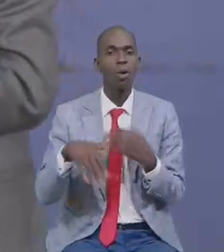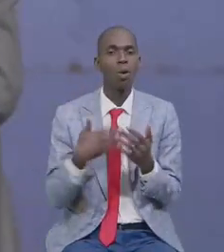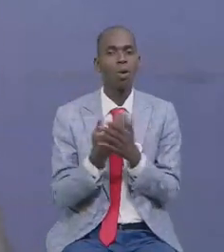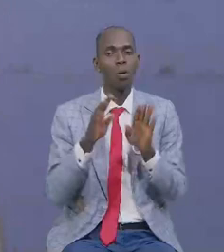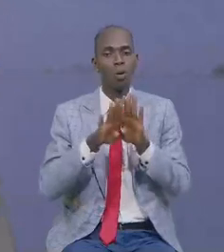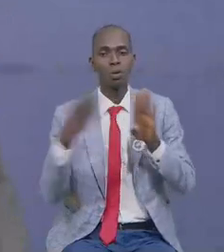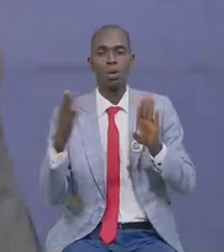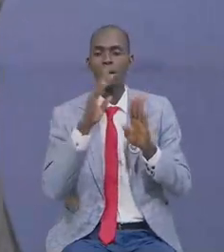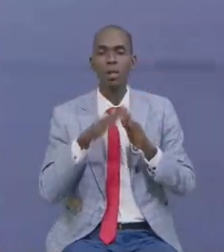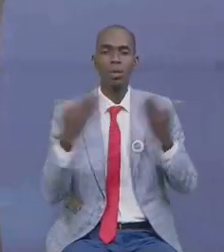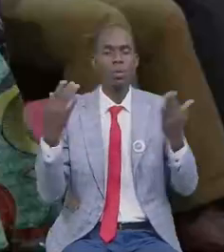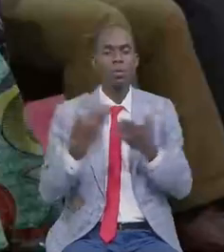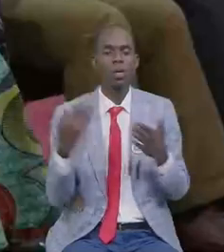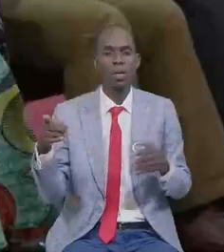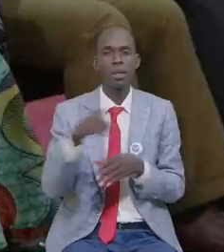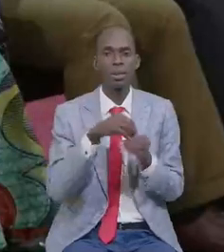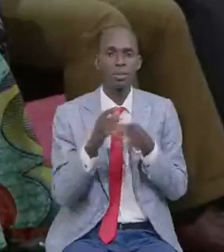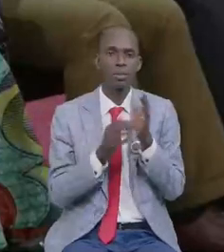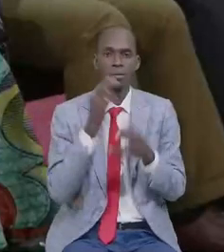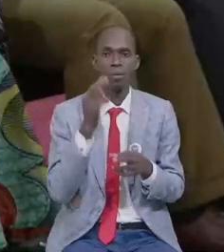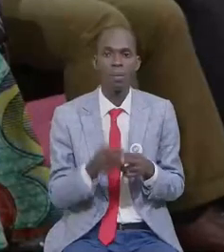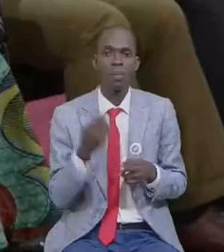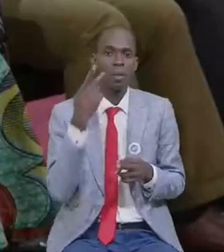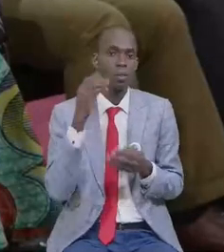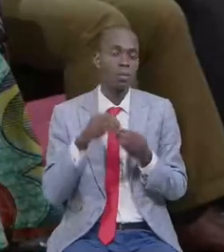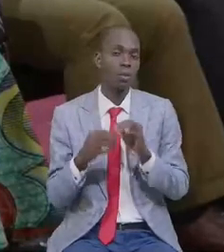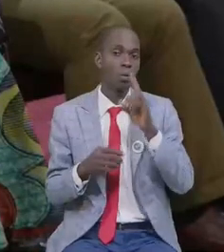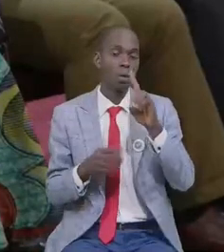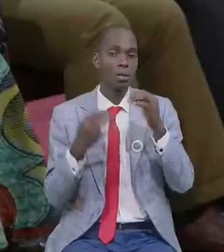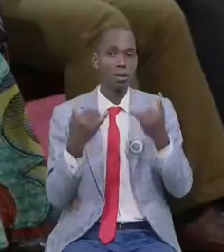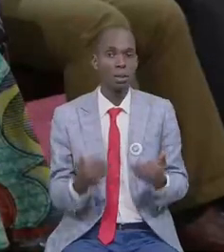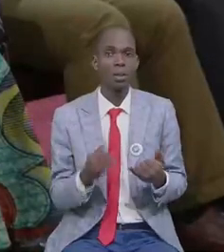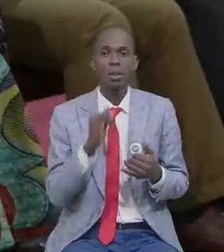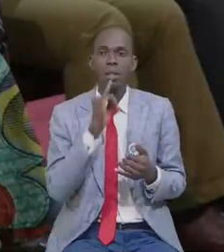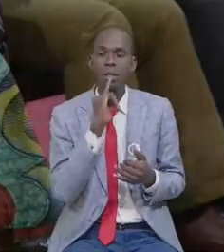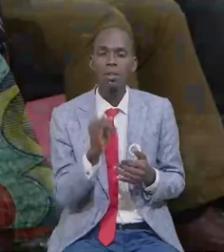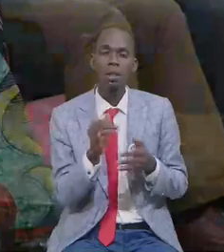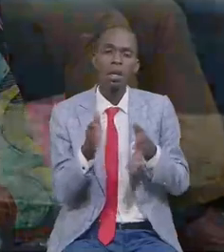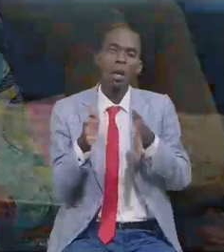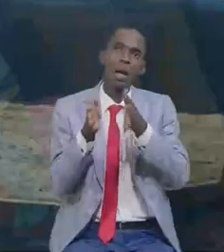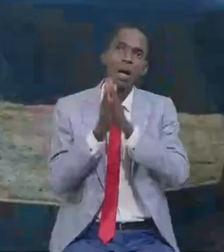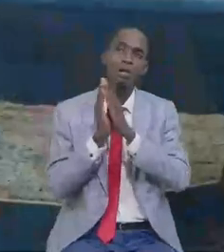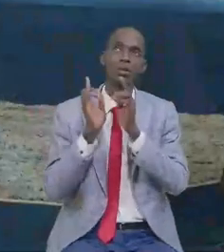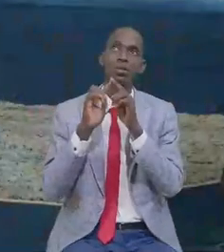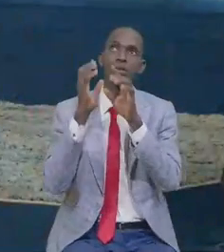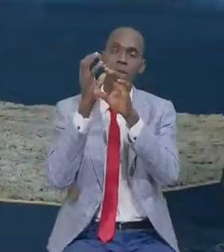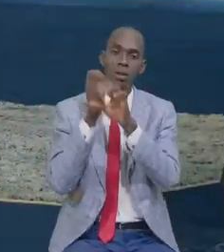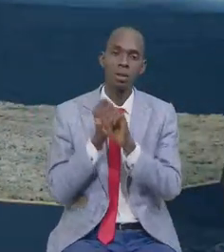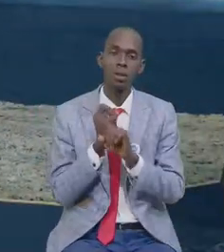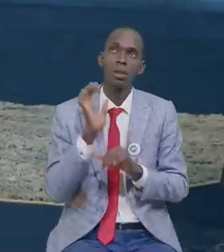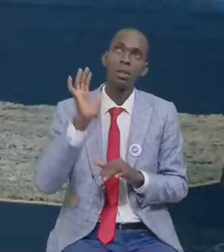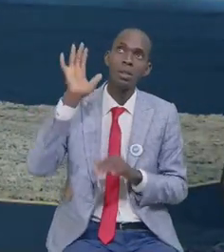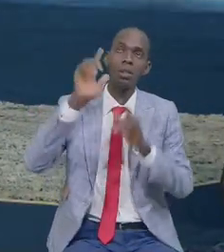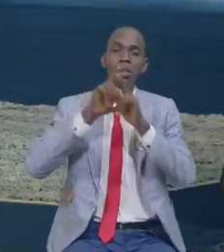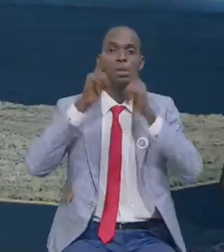ouvertes devant vous. Voilà donc le premier point maintenant. Demandez pour recevoir sa grande